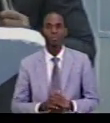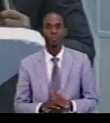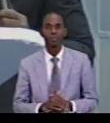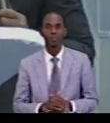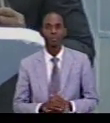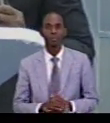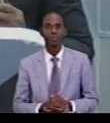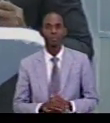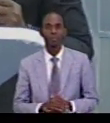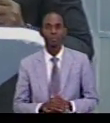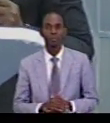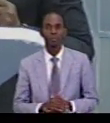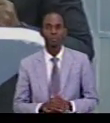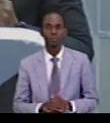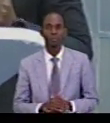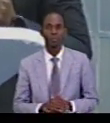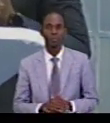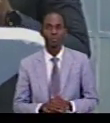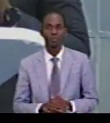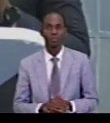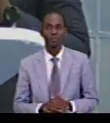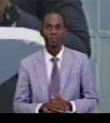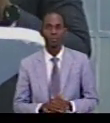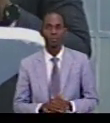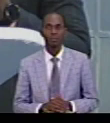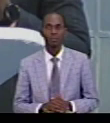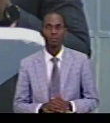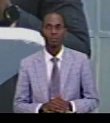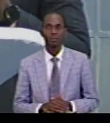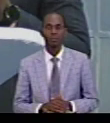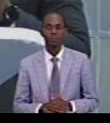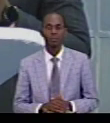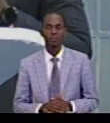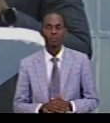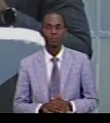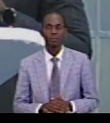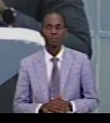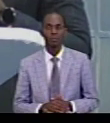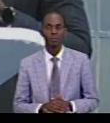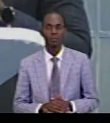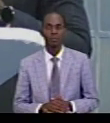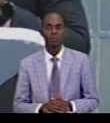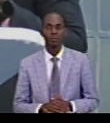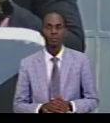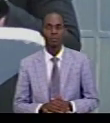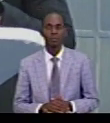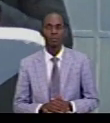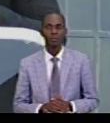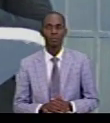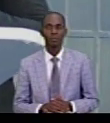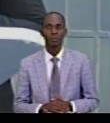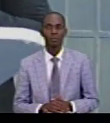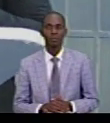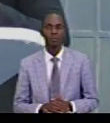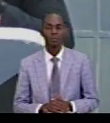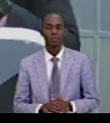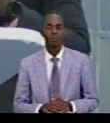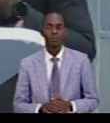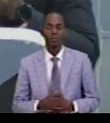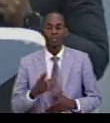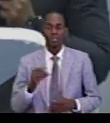Et la diaspora togolaise aussi est représentée à cette croisade. The